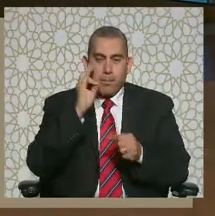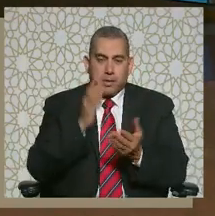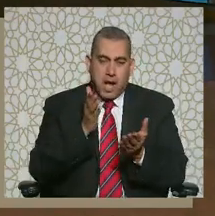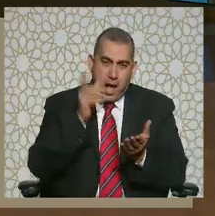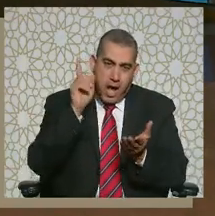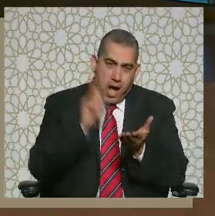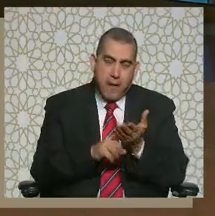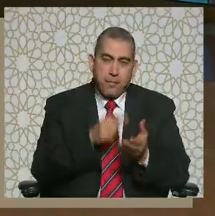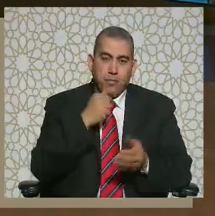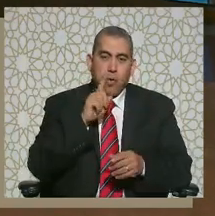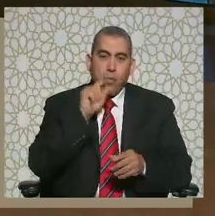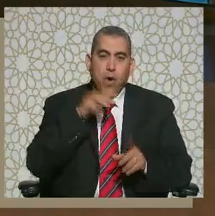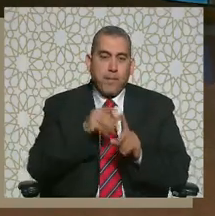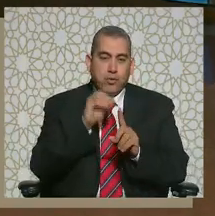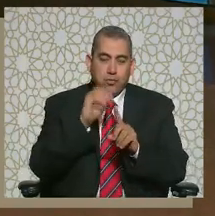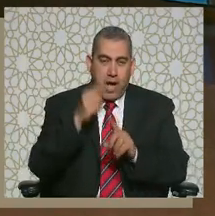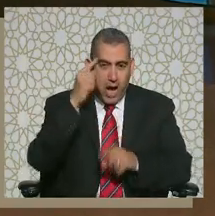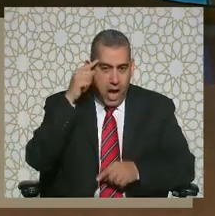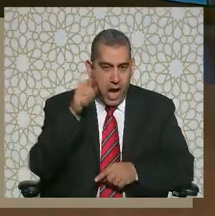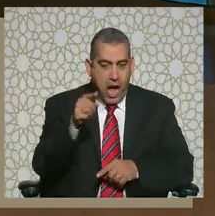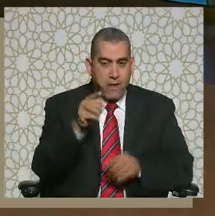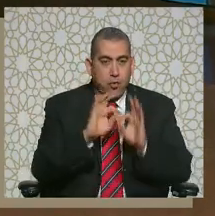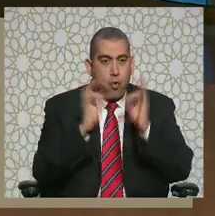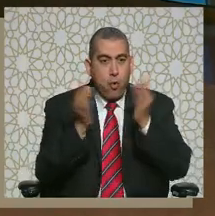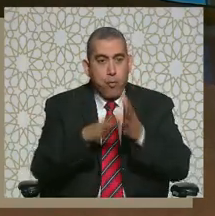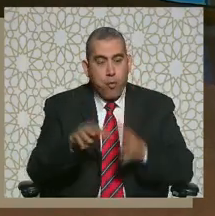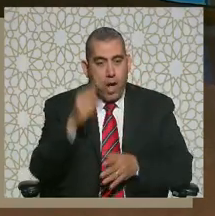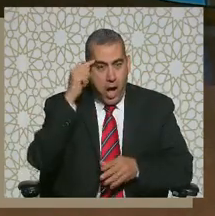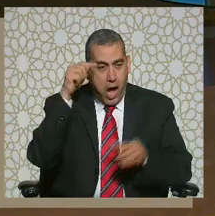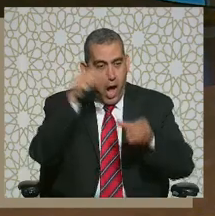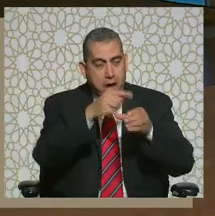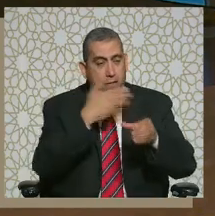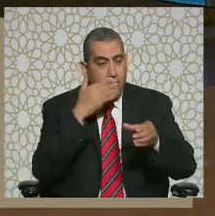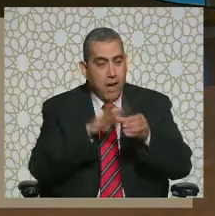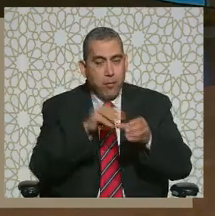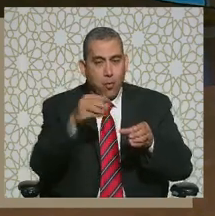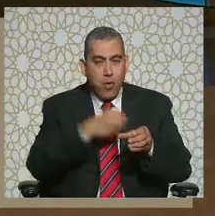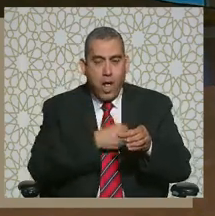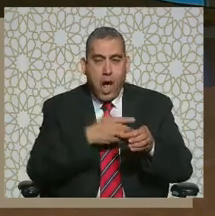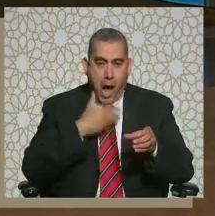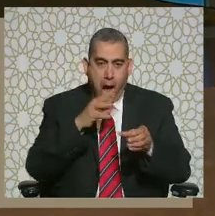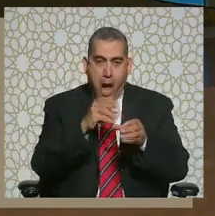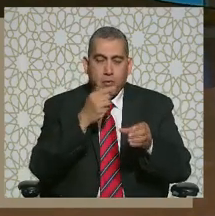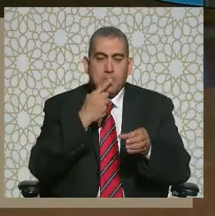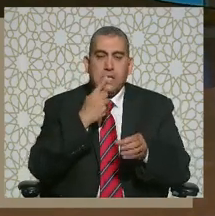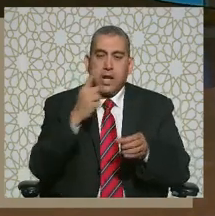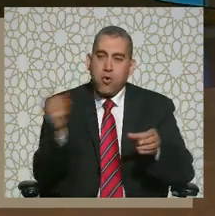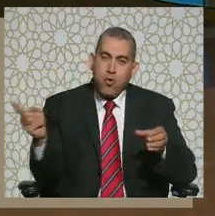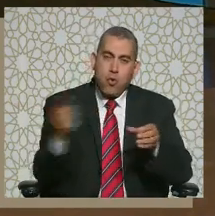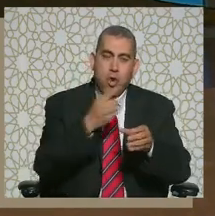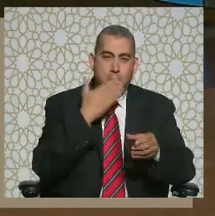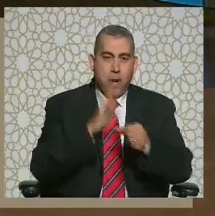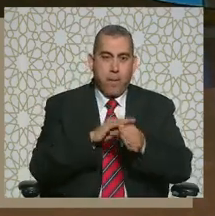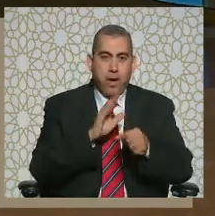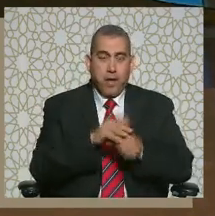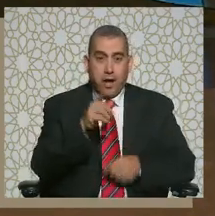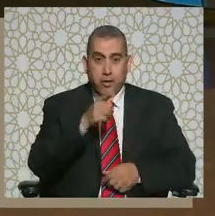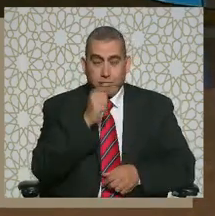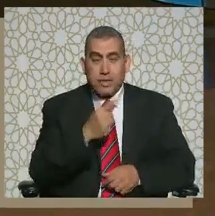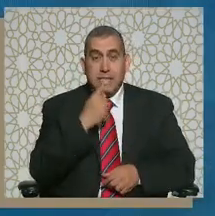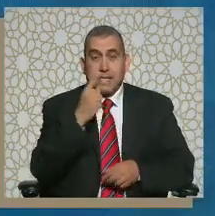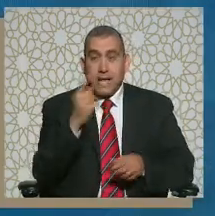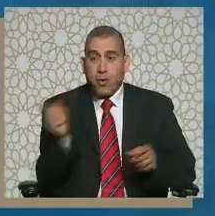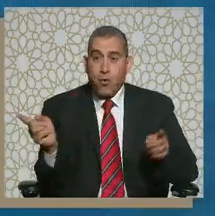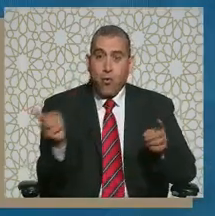لهم لما قال لو علمت امتي ما في رمضان لتمنت ان تكون السنه كلها رمضان فعاشوا السنه كلها